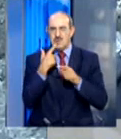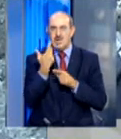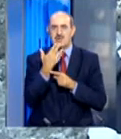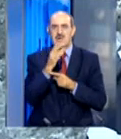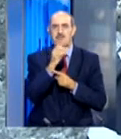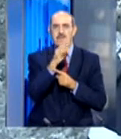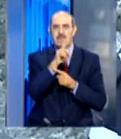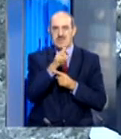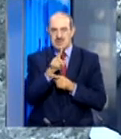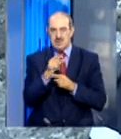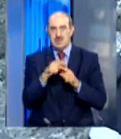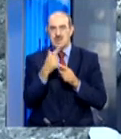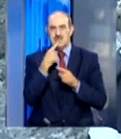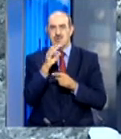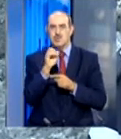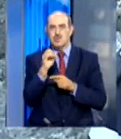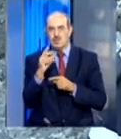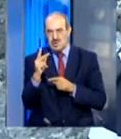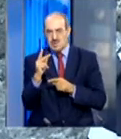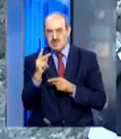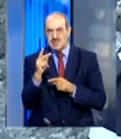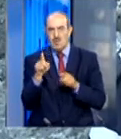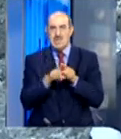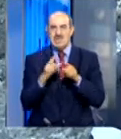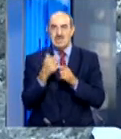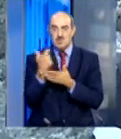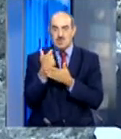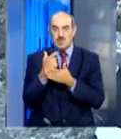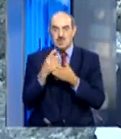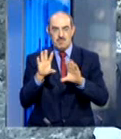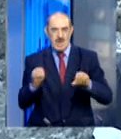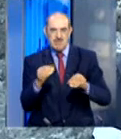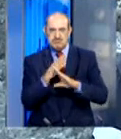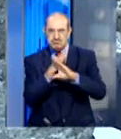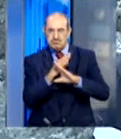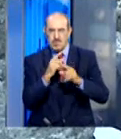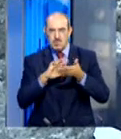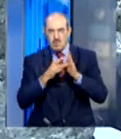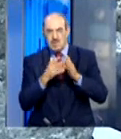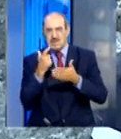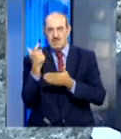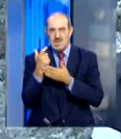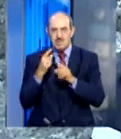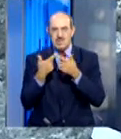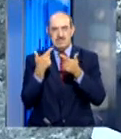الباز وحريق سوق التنين، حيث جندت مصالحنا كل طاقتها البشرية